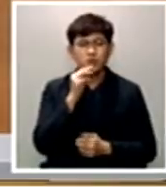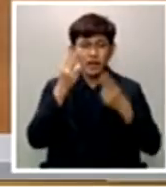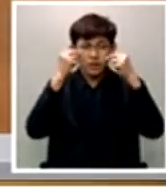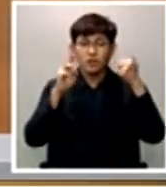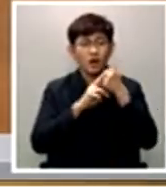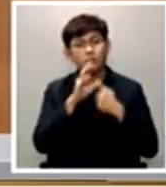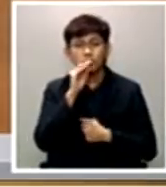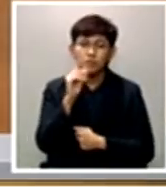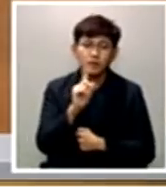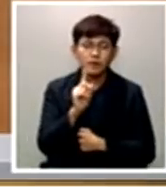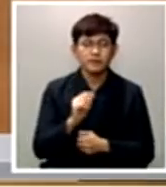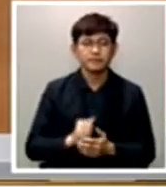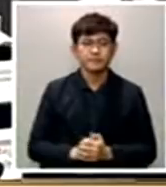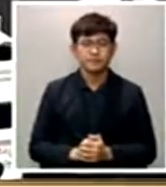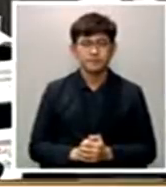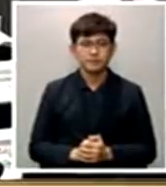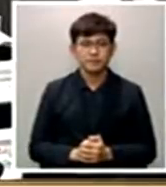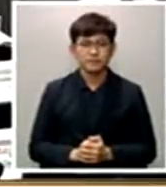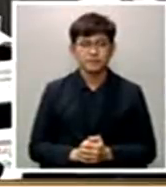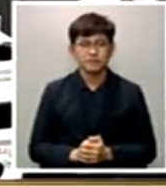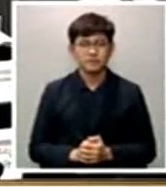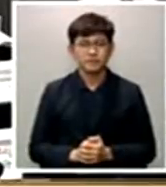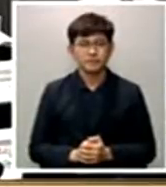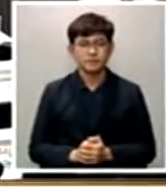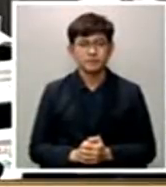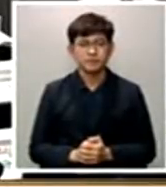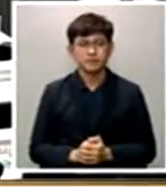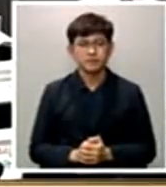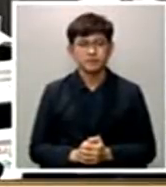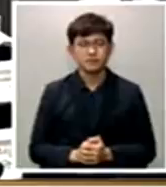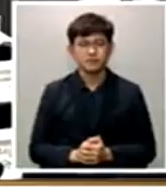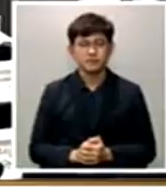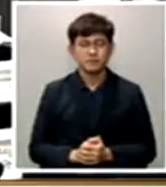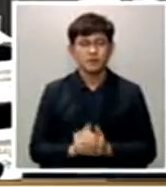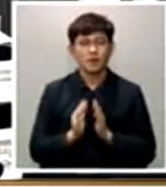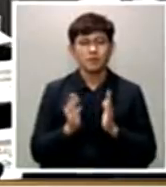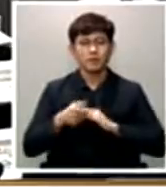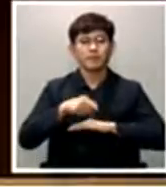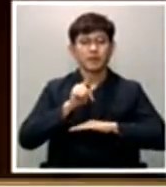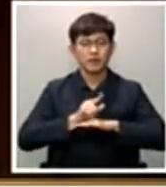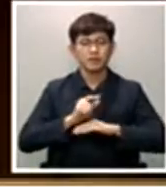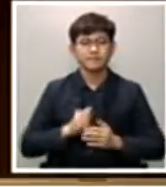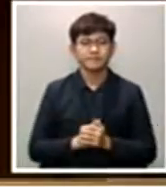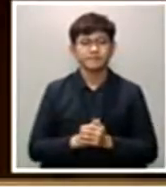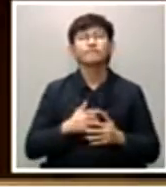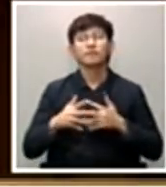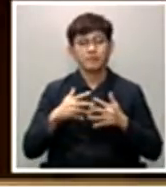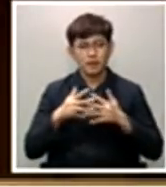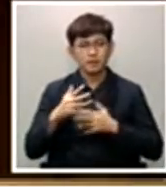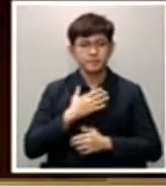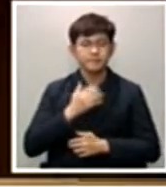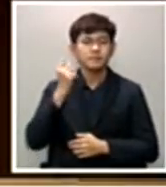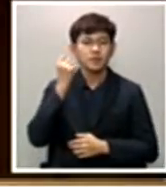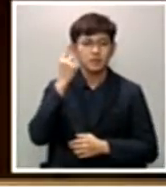ดไม่ได้แล้วครับเชิญครับ ขอบคุณครับท่านประธานครับไม่เป็นไรนะครับผมเข้าใจนะ